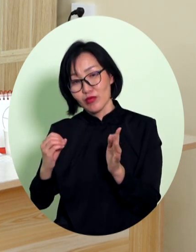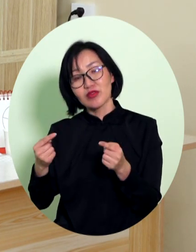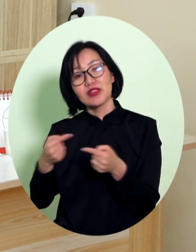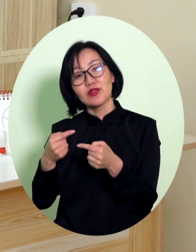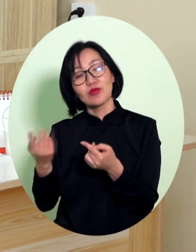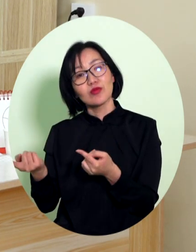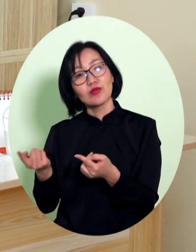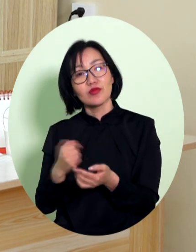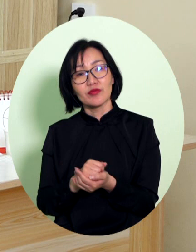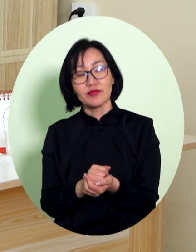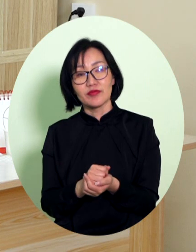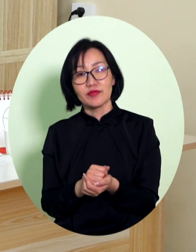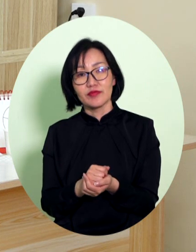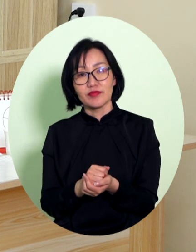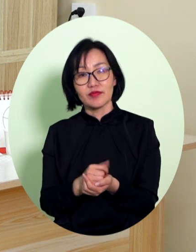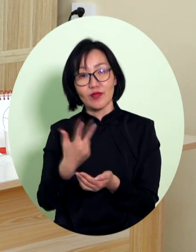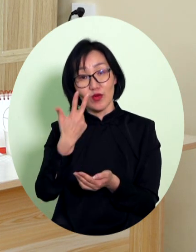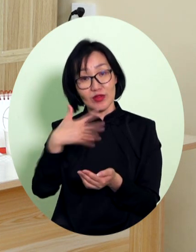65-аа хасаад